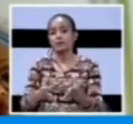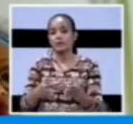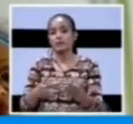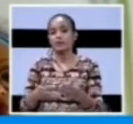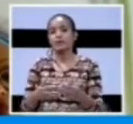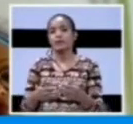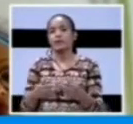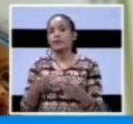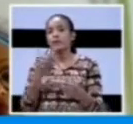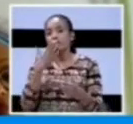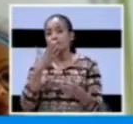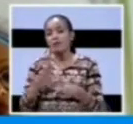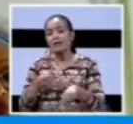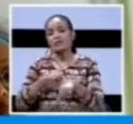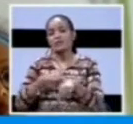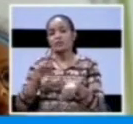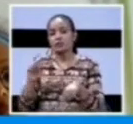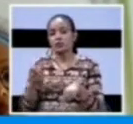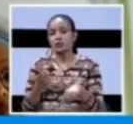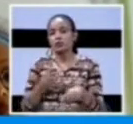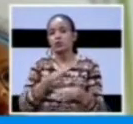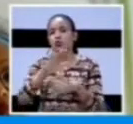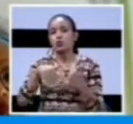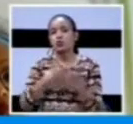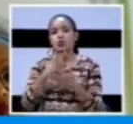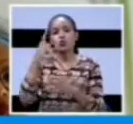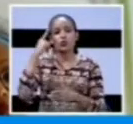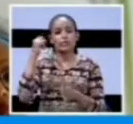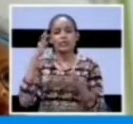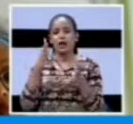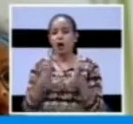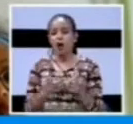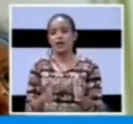ትኸፍ ግዜ ስለዘየላ ኩሉ ትግራዋይ